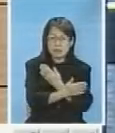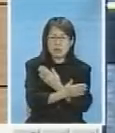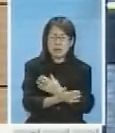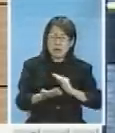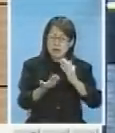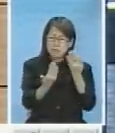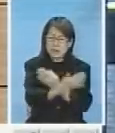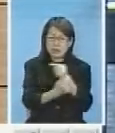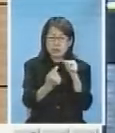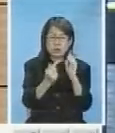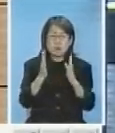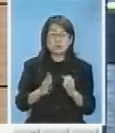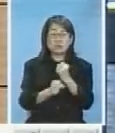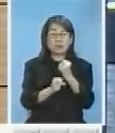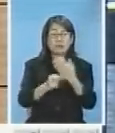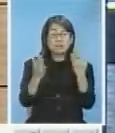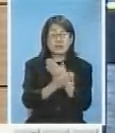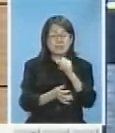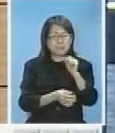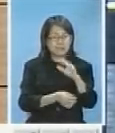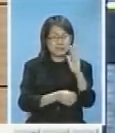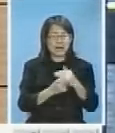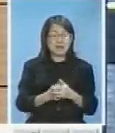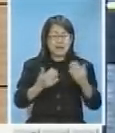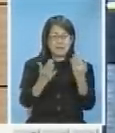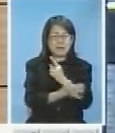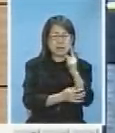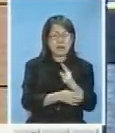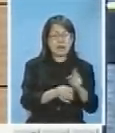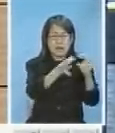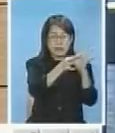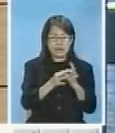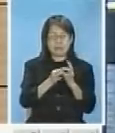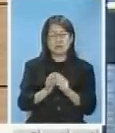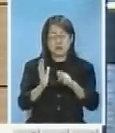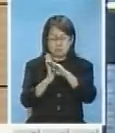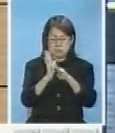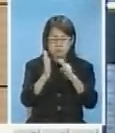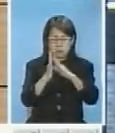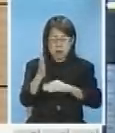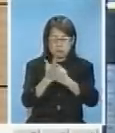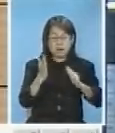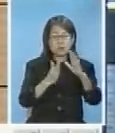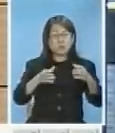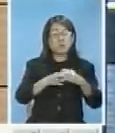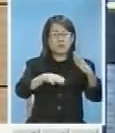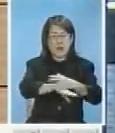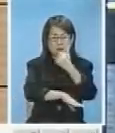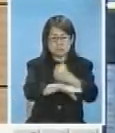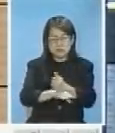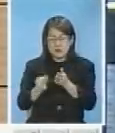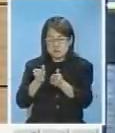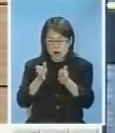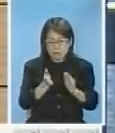ราชการแต่เป็นการเปลี่ยนแปลงไปเพราะว่ามีการนำนโยบายจากฝ่ายการเมืองเข้าไปก่อให้เกิดการเปลี่ยนแปลงหลายด้านด้ว